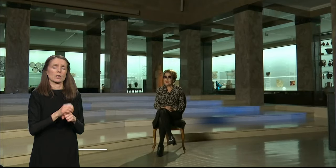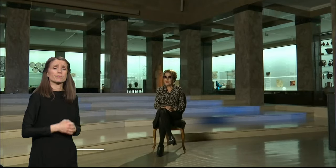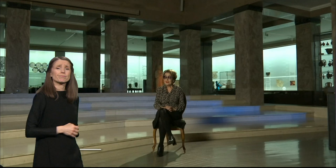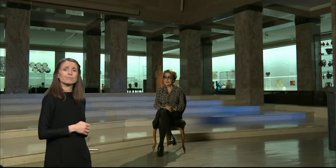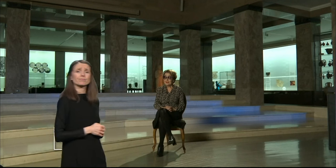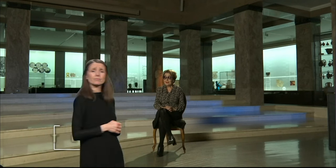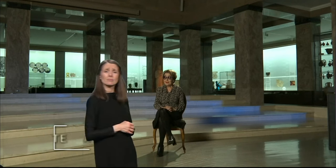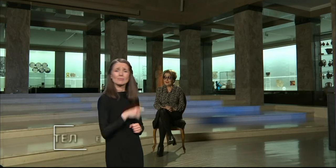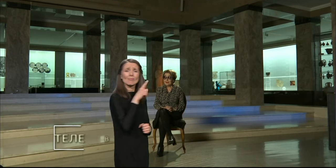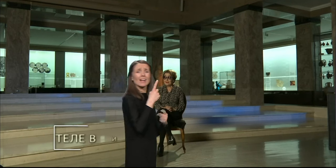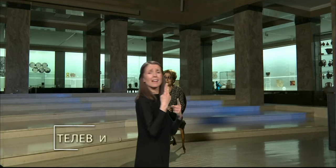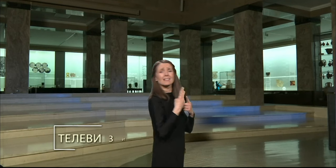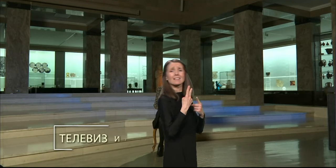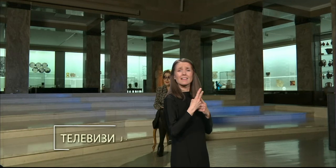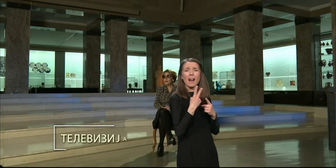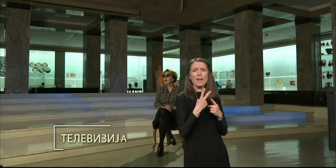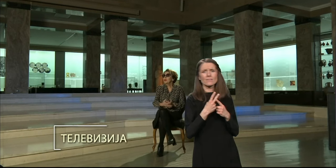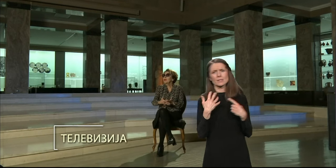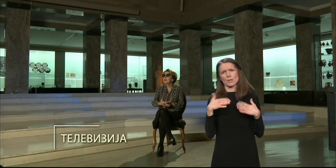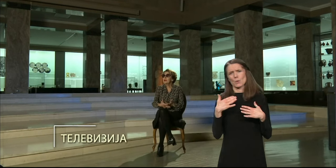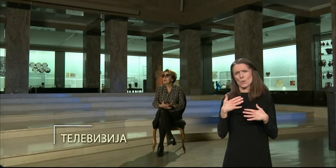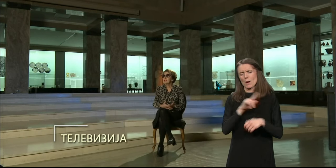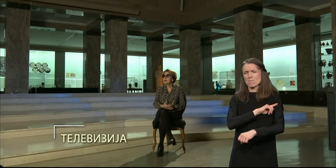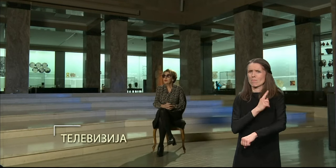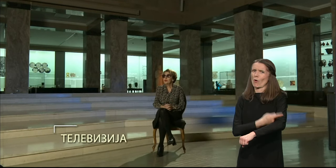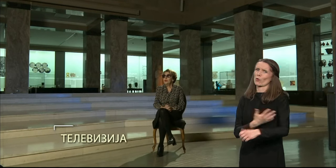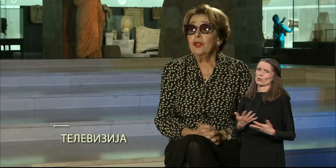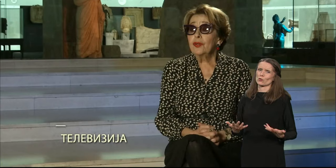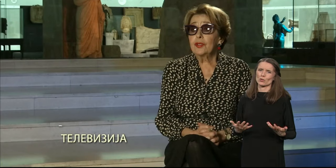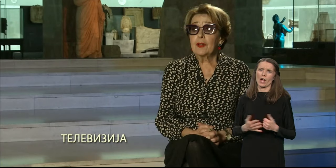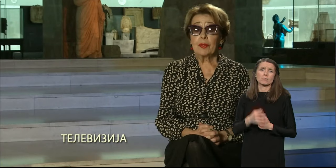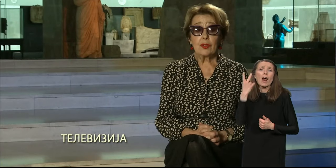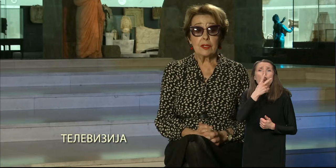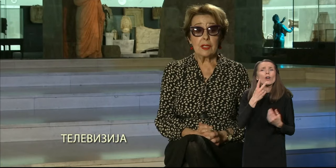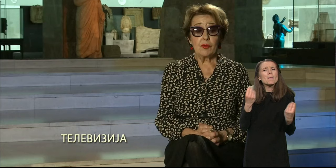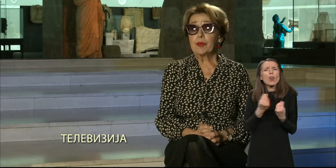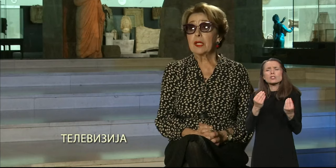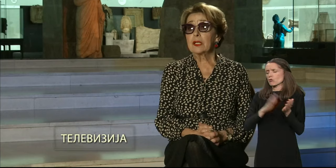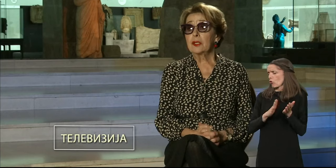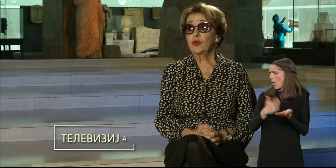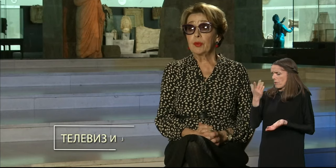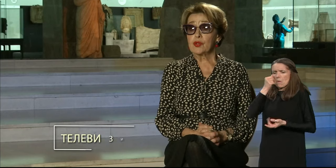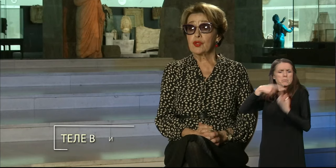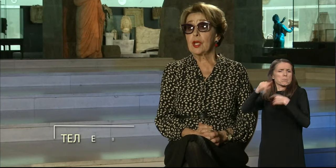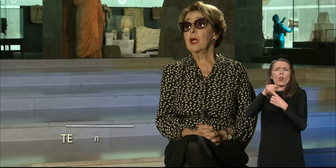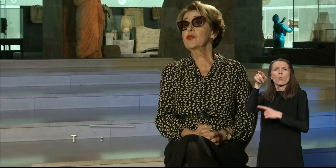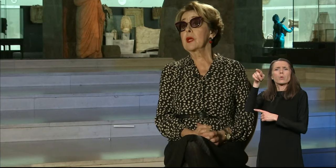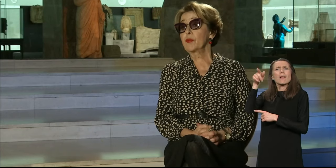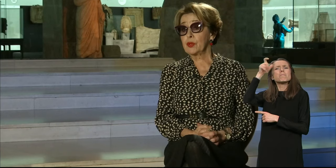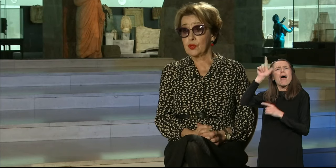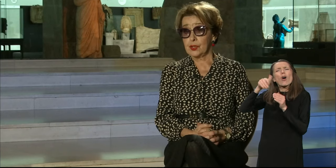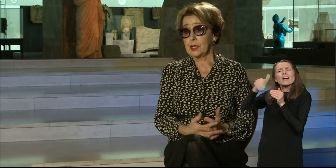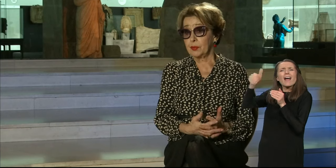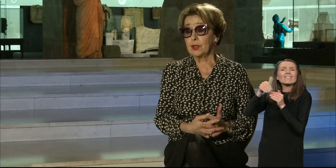moćna, tako da... I drugo i normalno je, znate, zato što ljudi van Beograda nemaju prilike da idu u pozorište, a i u